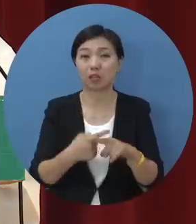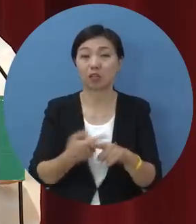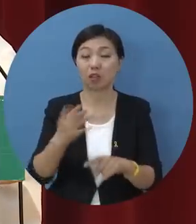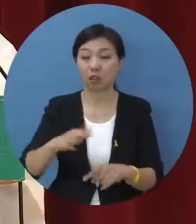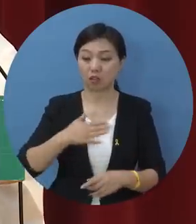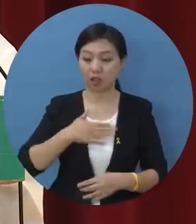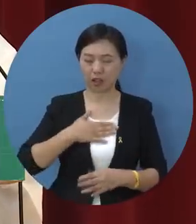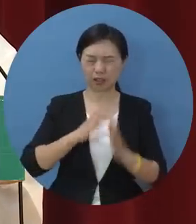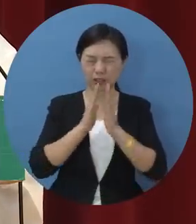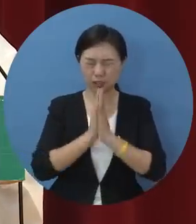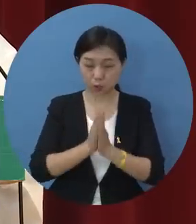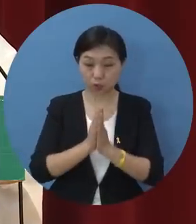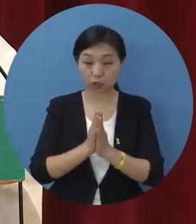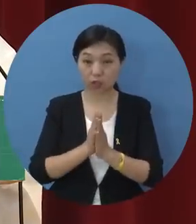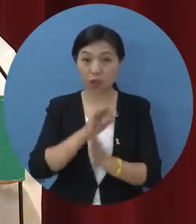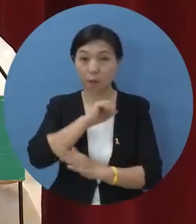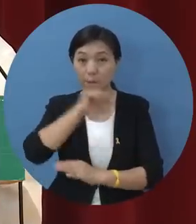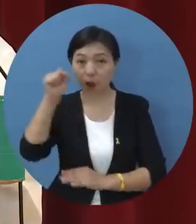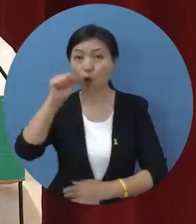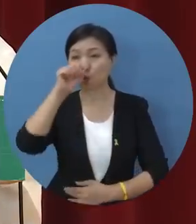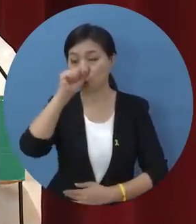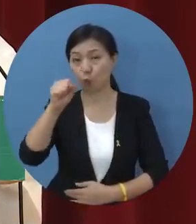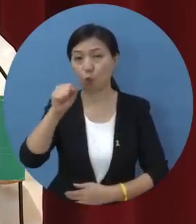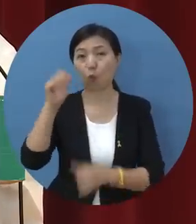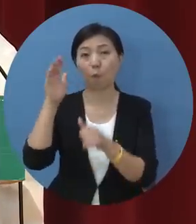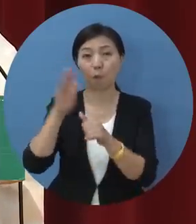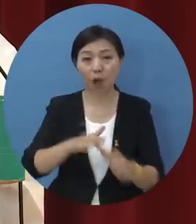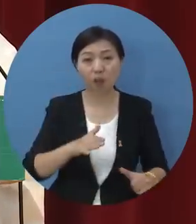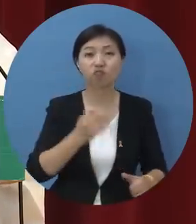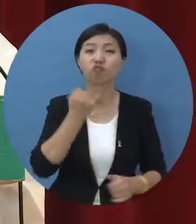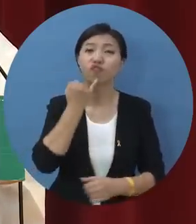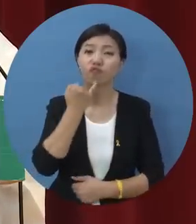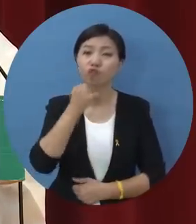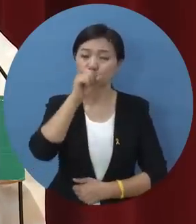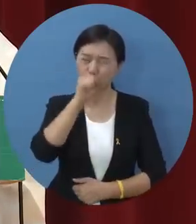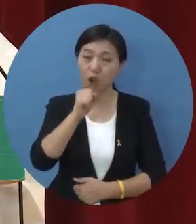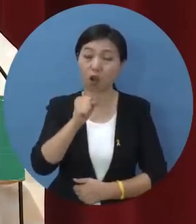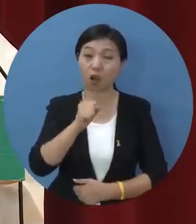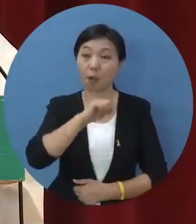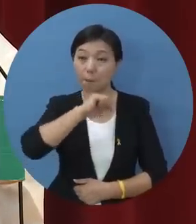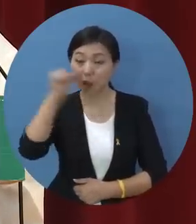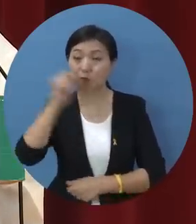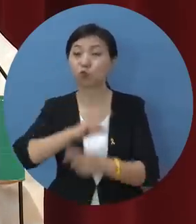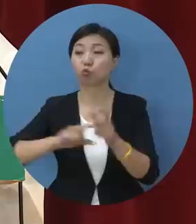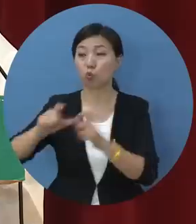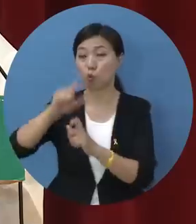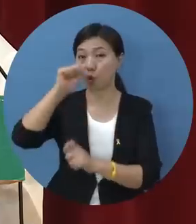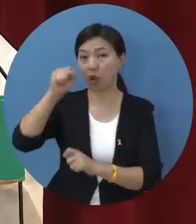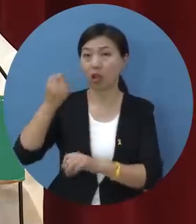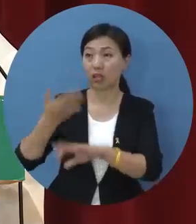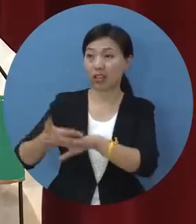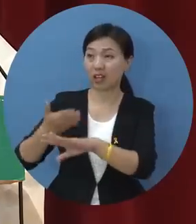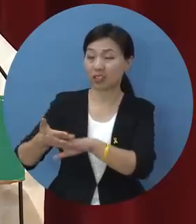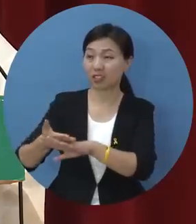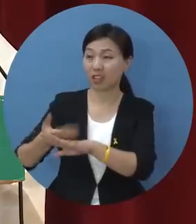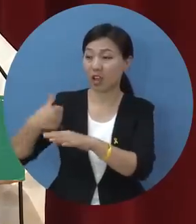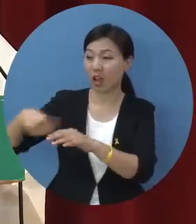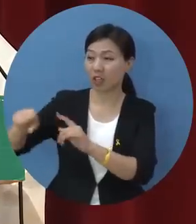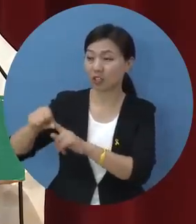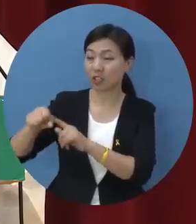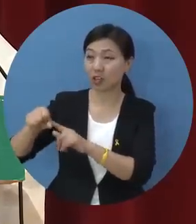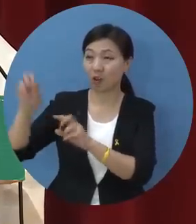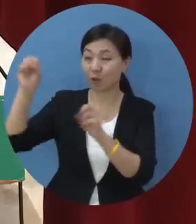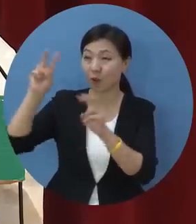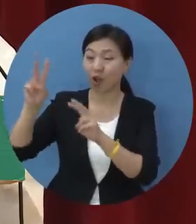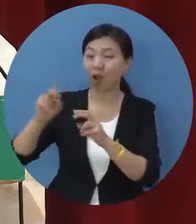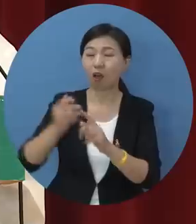이런 기도는 돼도 좋고 안 돼도 좋아. 되면 더 좋아. 딴집 아들이 걸려서 야